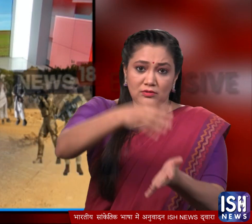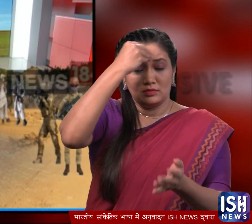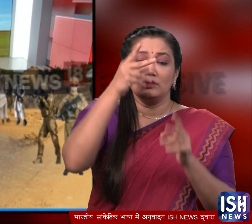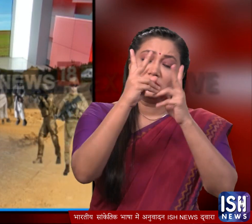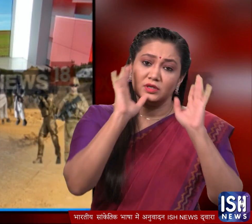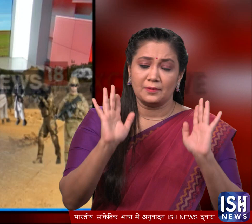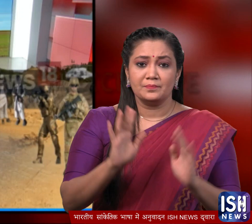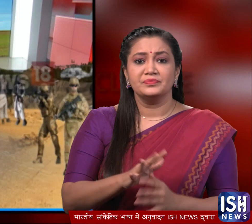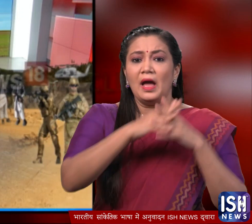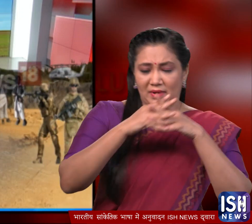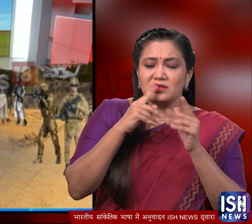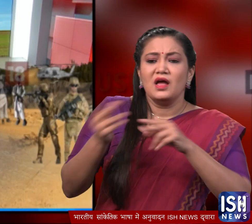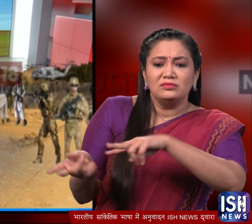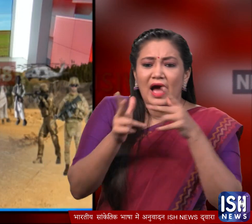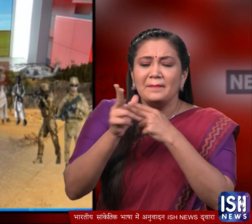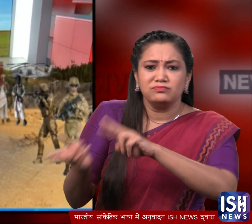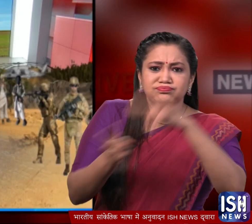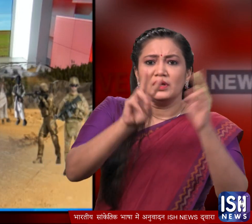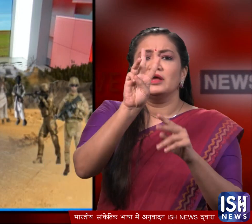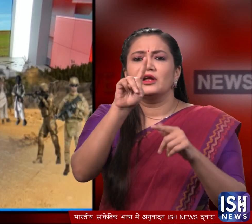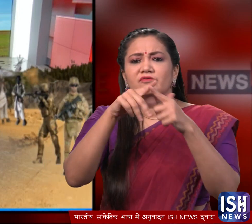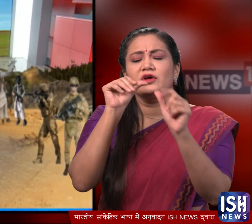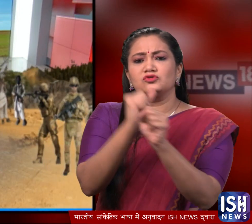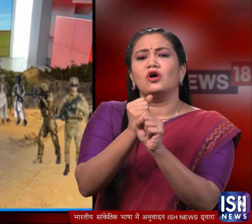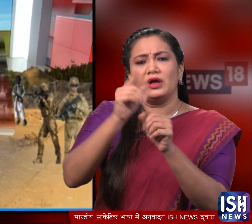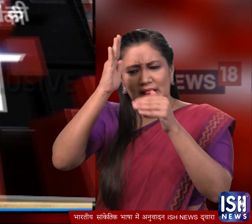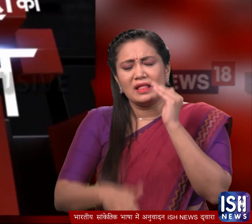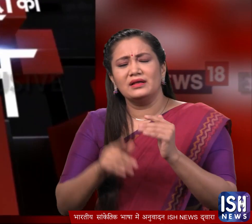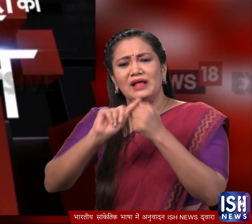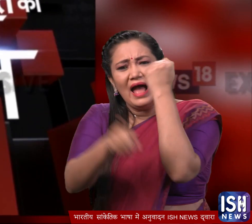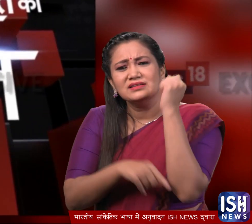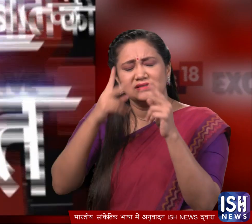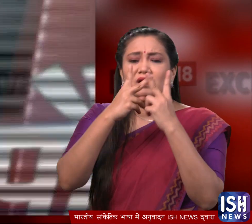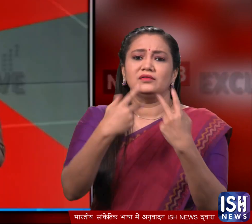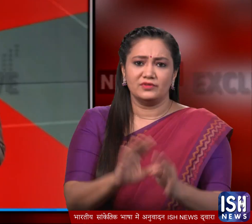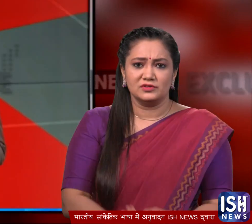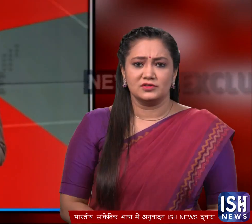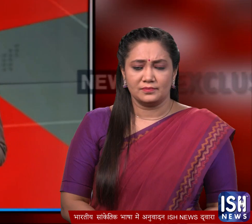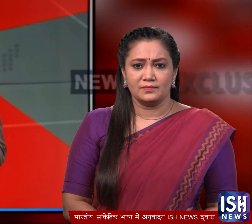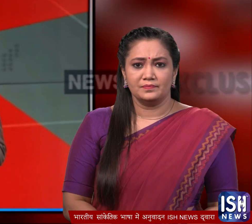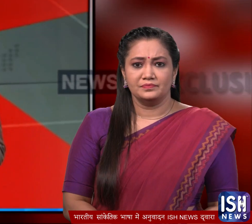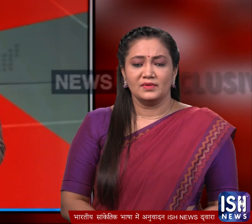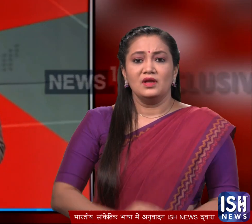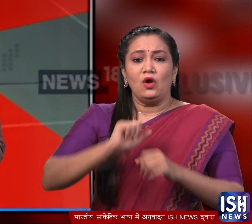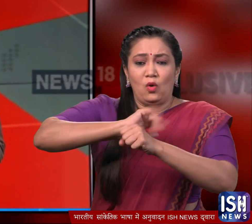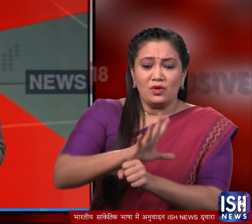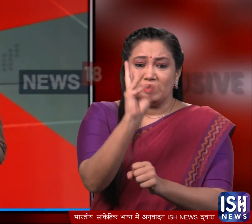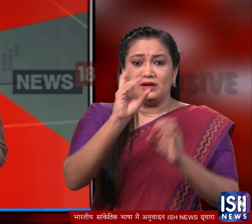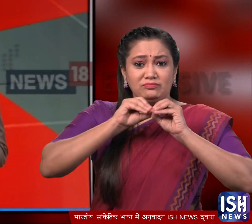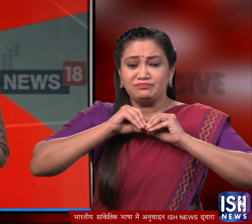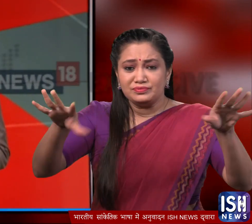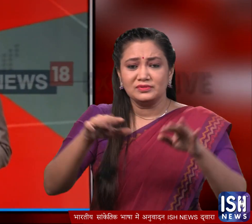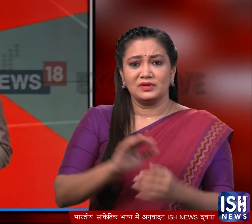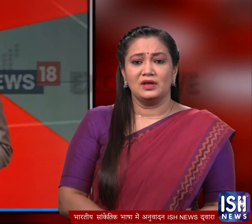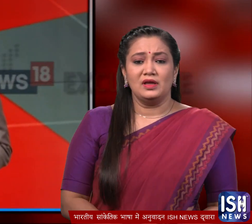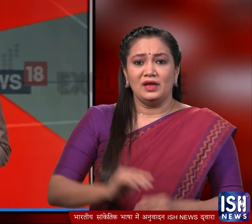होगा। अमेरिका ने अफगानिस्तान से सैनिकों की वापसी के लिए 31 अगस्त की समय सीमा तय की है। कोरोना की तीसरी लहर की आशंका को देखते हुए नेशनल